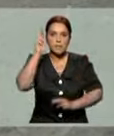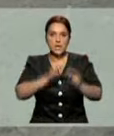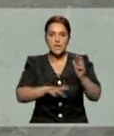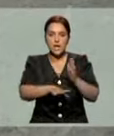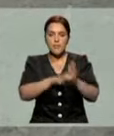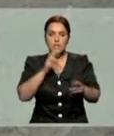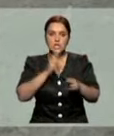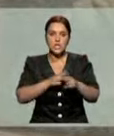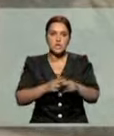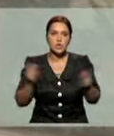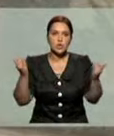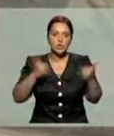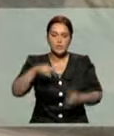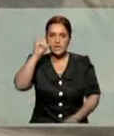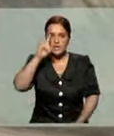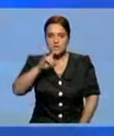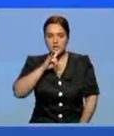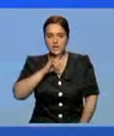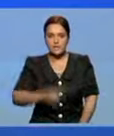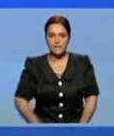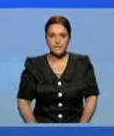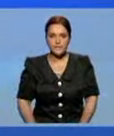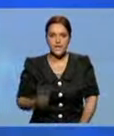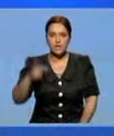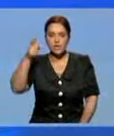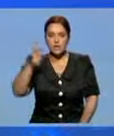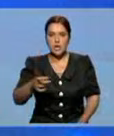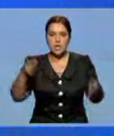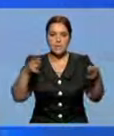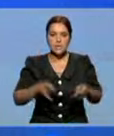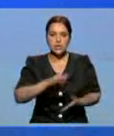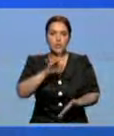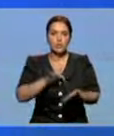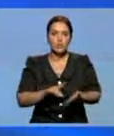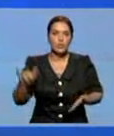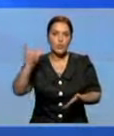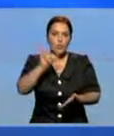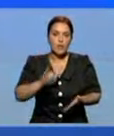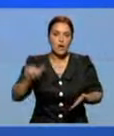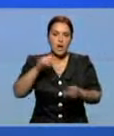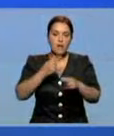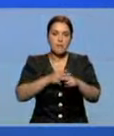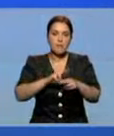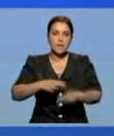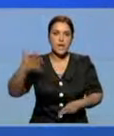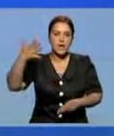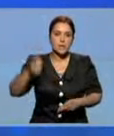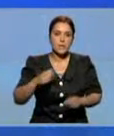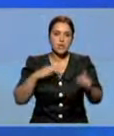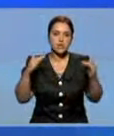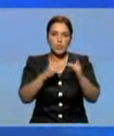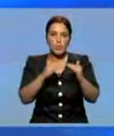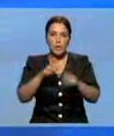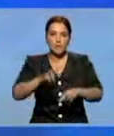обогащению железных руд в Казахстане. Двое человек пострадали в Уральске в результате обвала стены многоэтажного